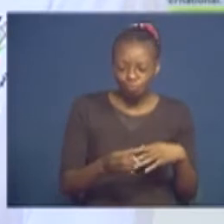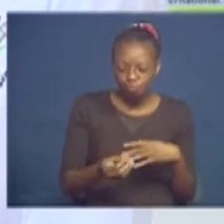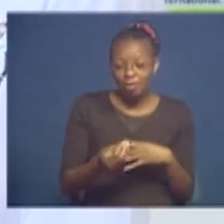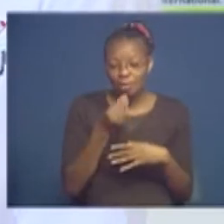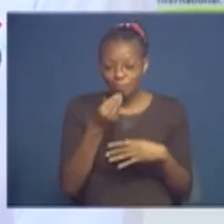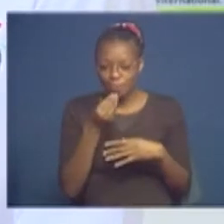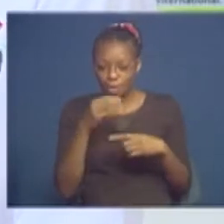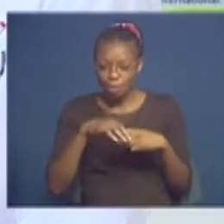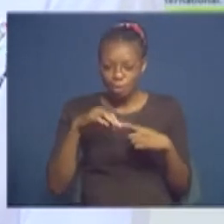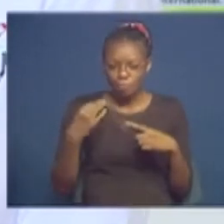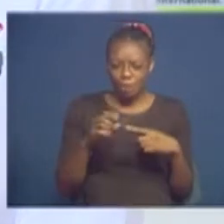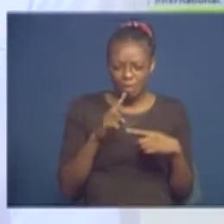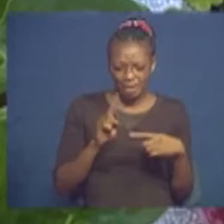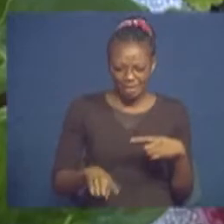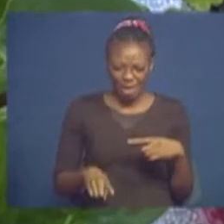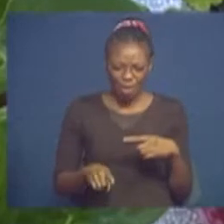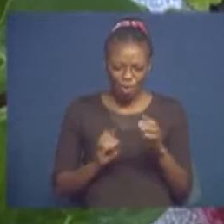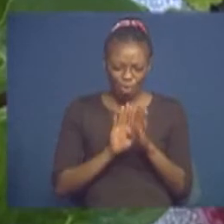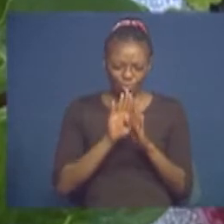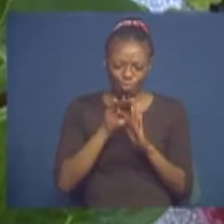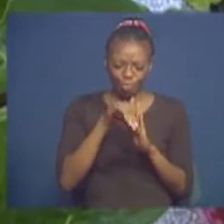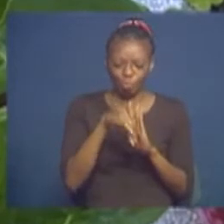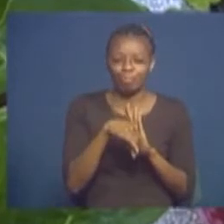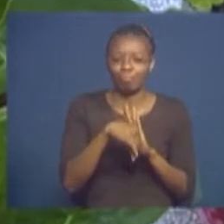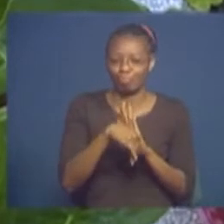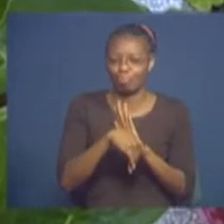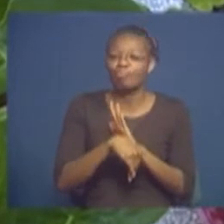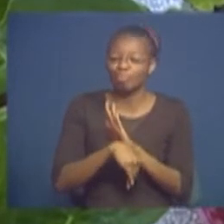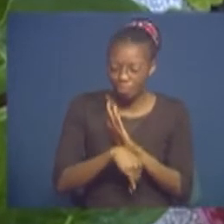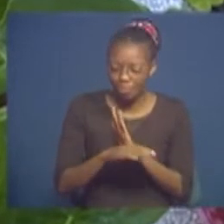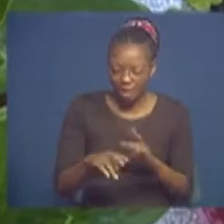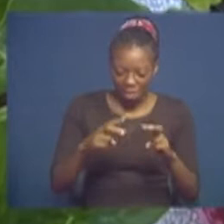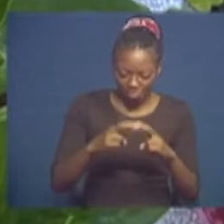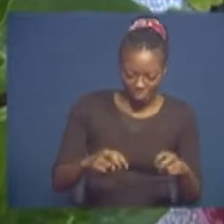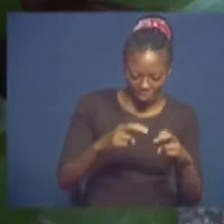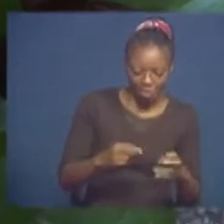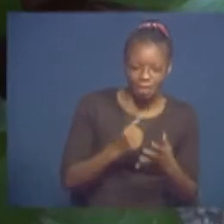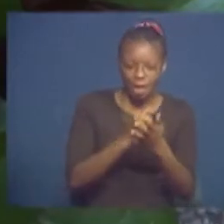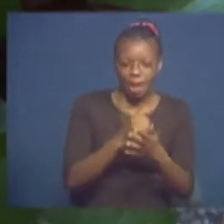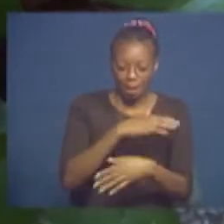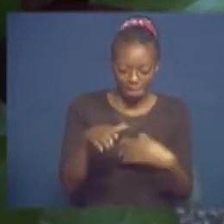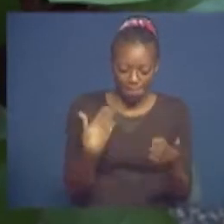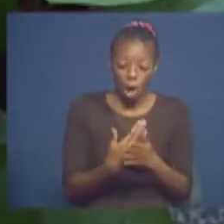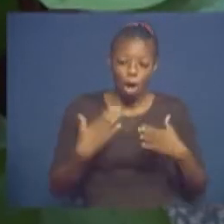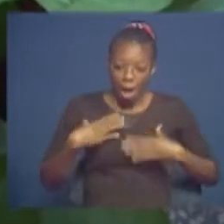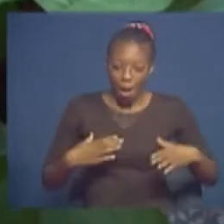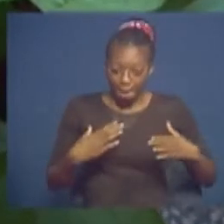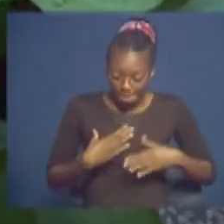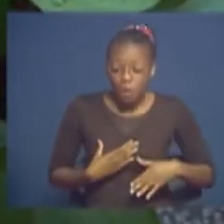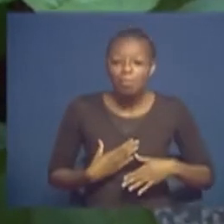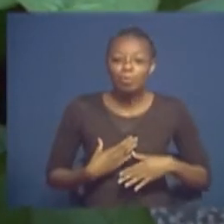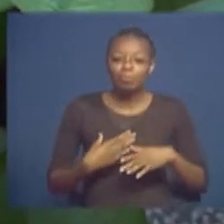wazee wakale zilikuwa zinaanza kupotea. Utafiti wao ni wa kuwasaidia Wakenya na watu wengine wajue uzuri wa